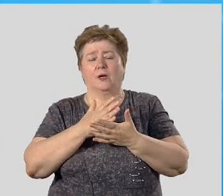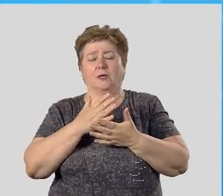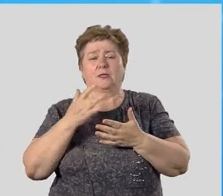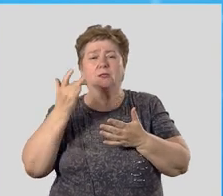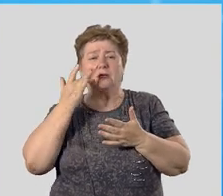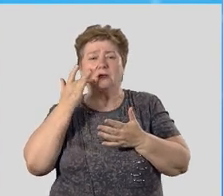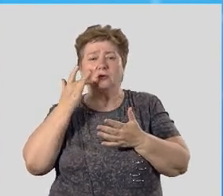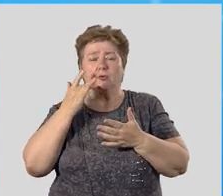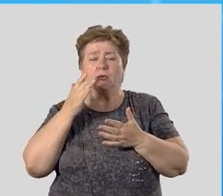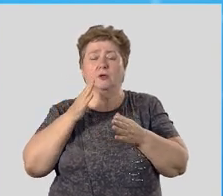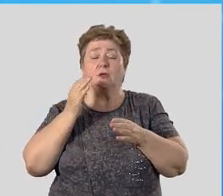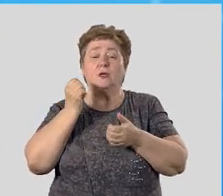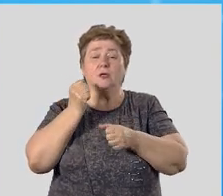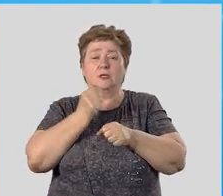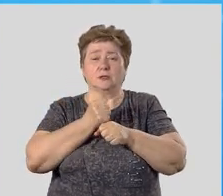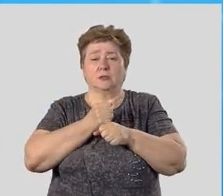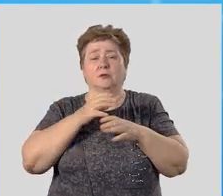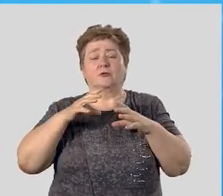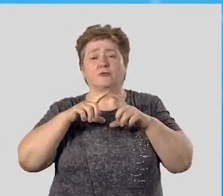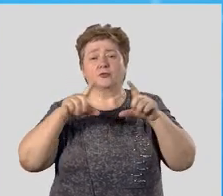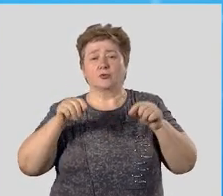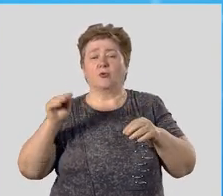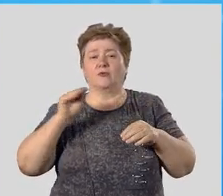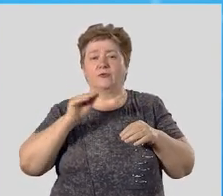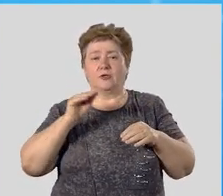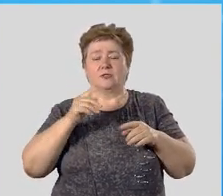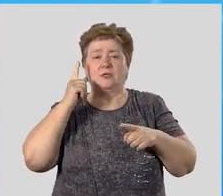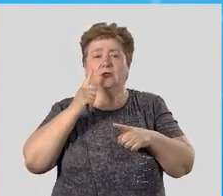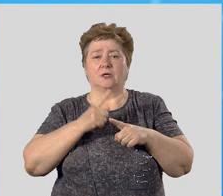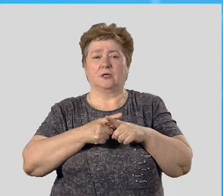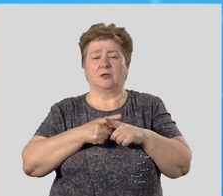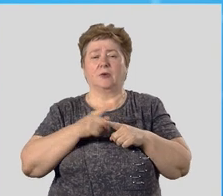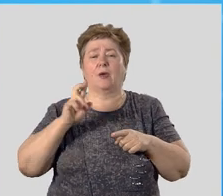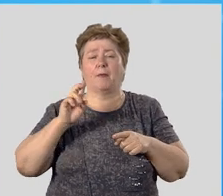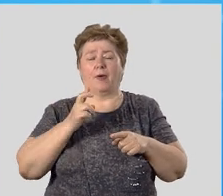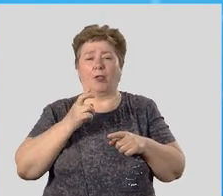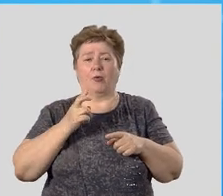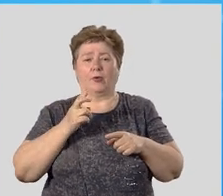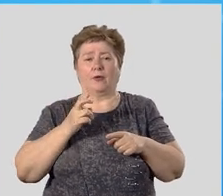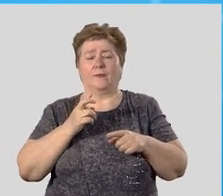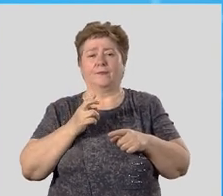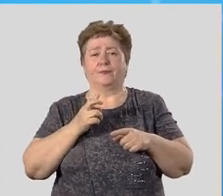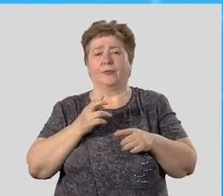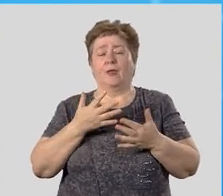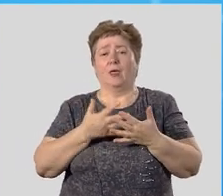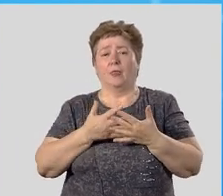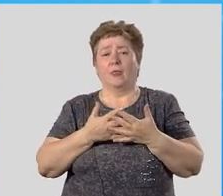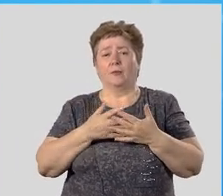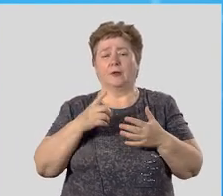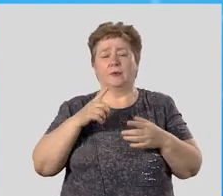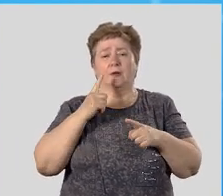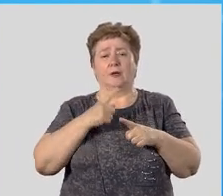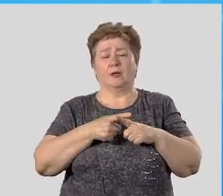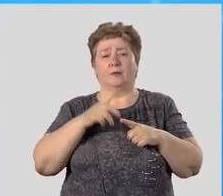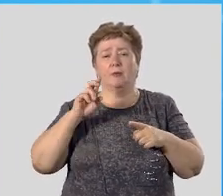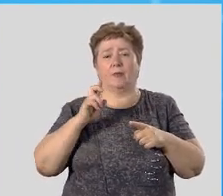которые используются в школе, в кабинетах физики, химии и биологии. Например, в